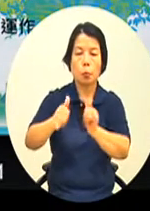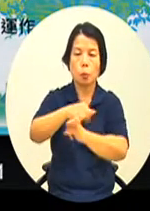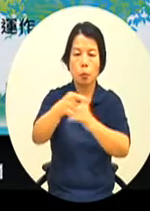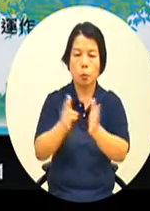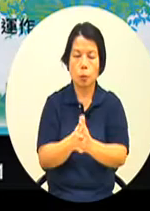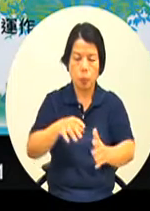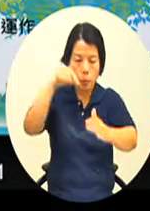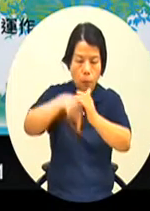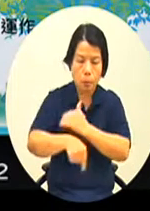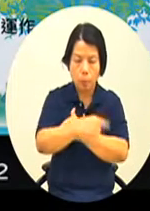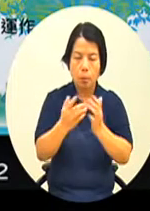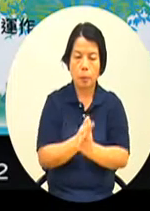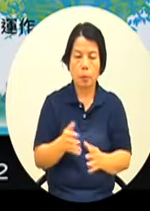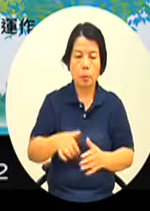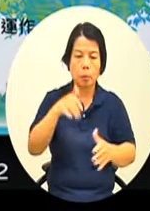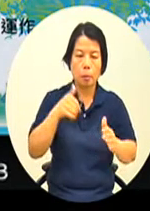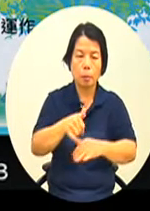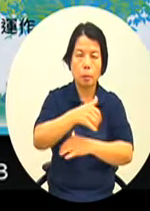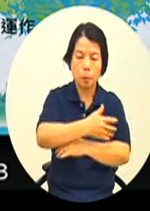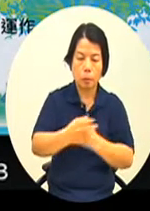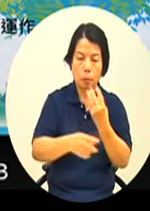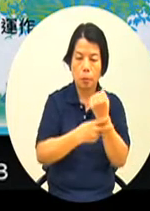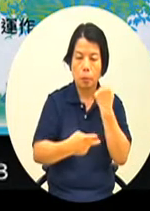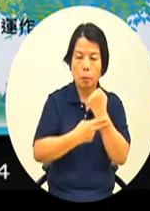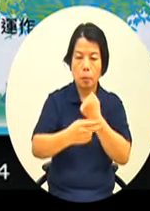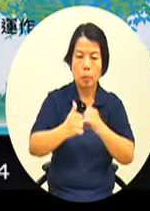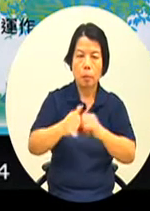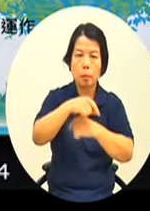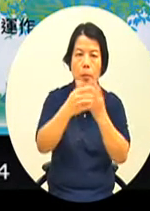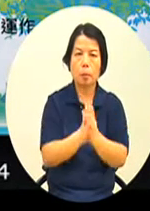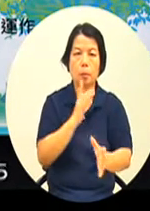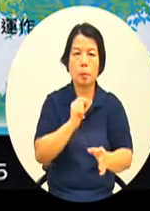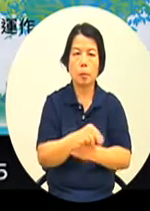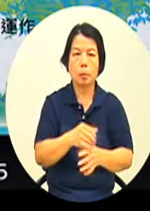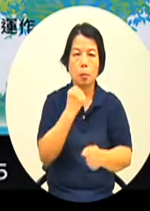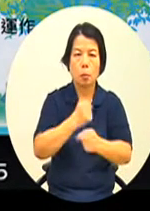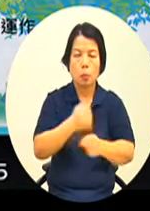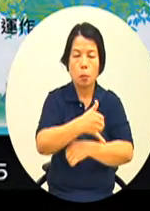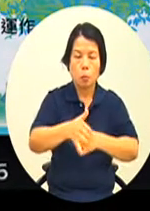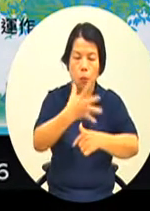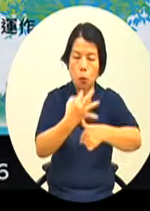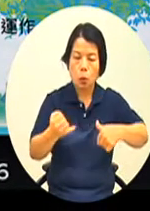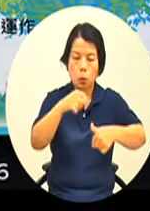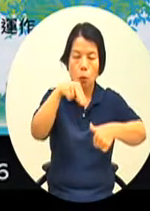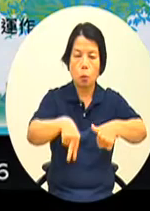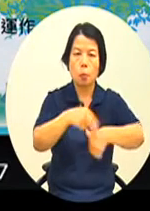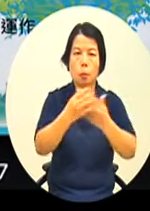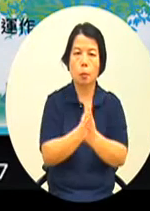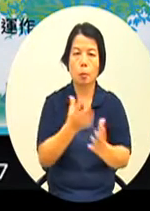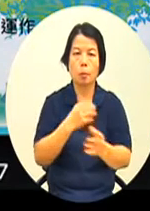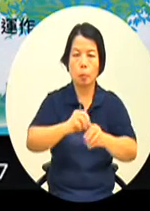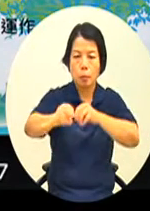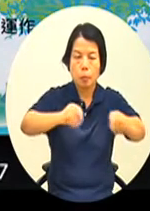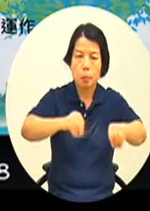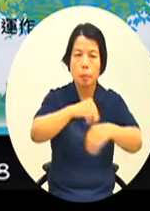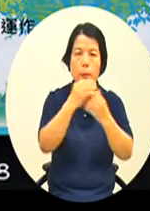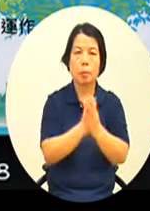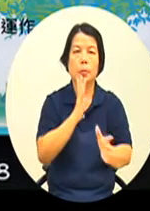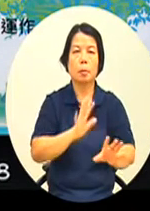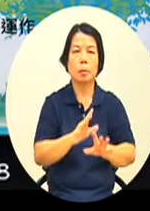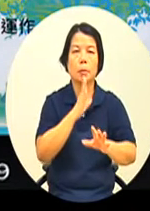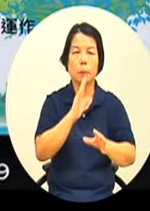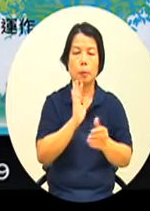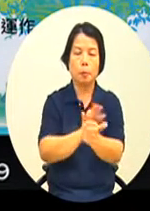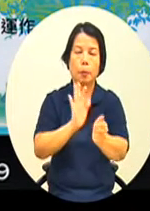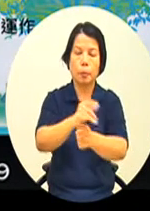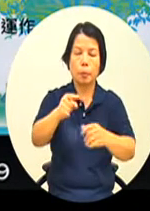识深入乡里第四数位化的管理跟合理分配公务资源，五数务价值的专业化跟协助辅助市